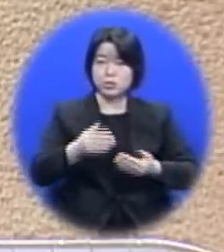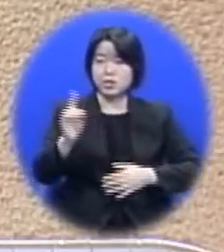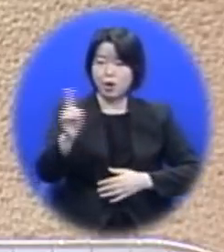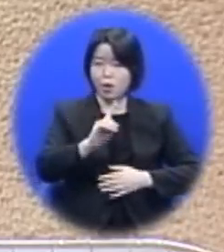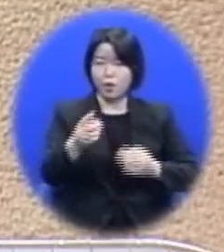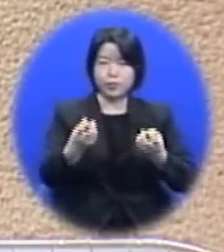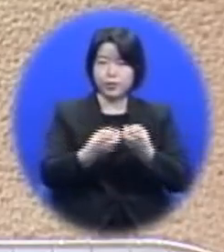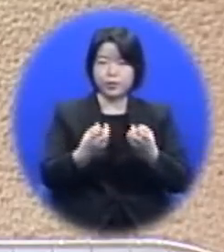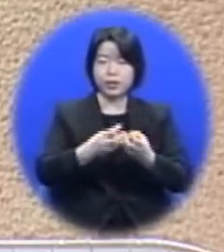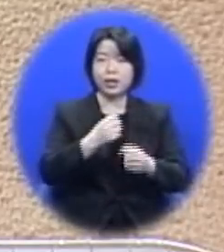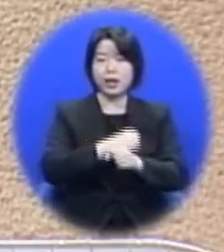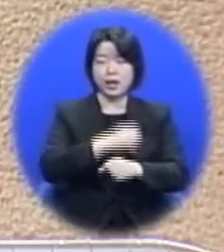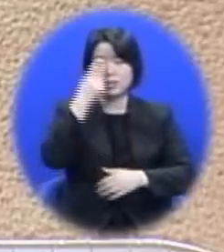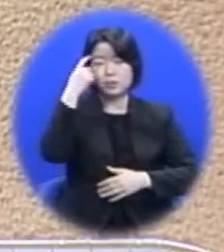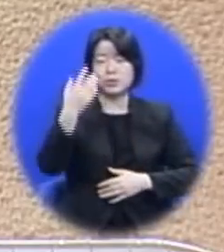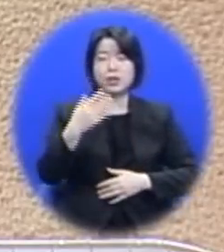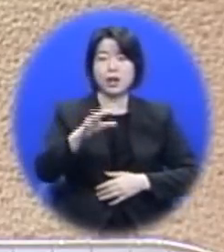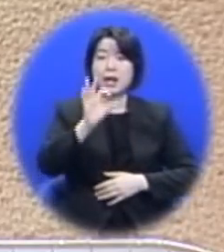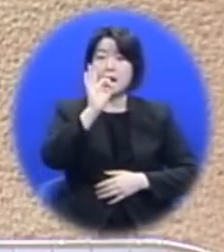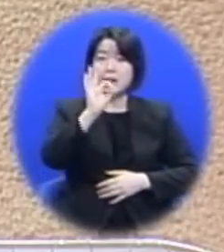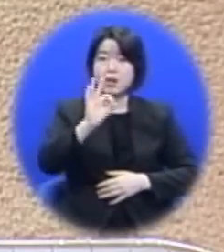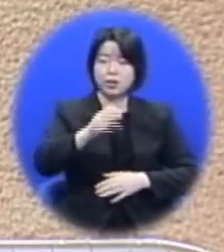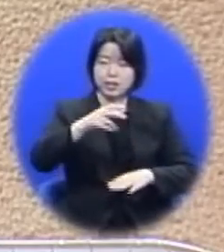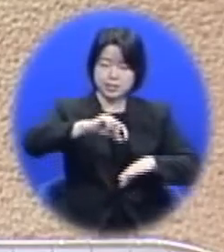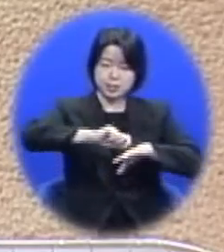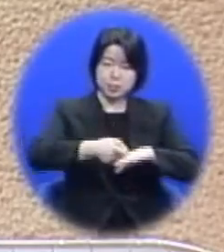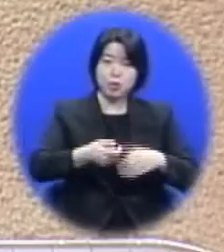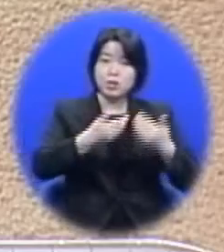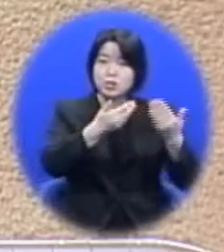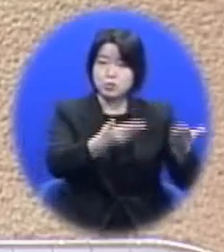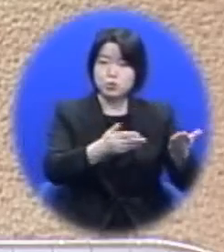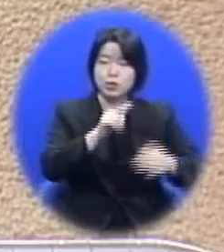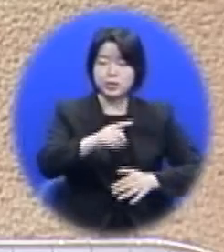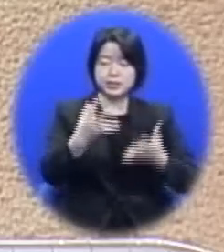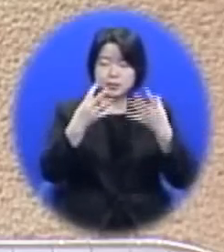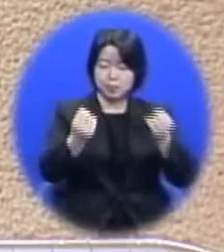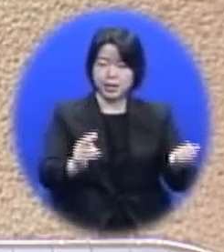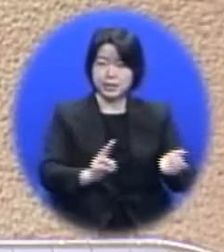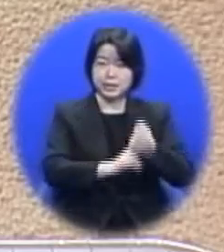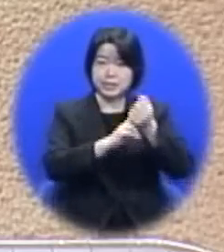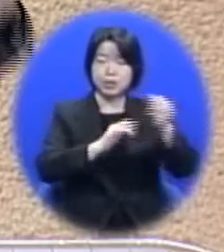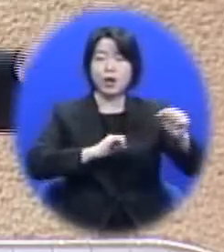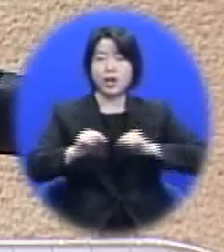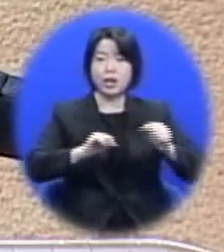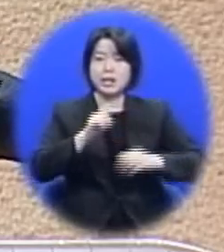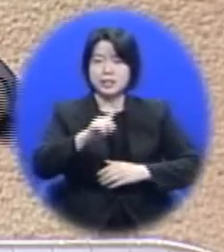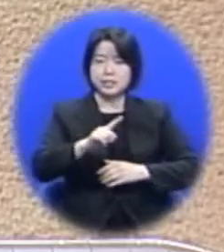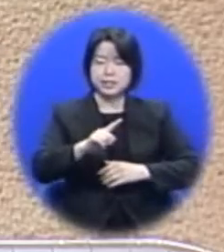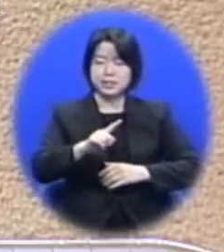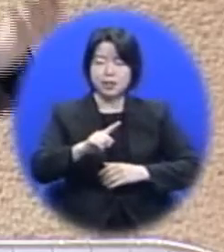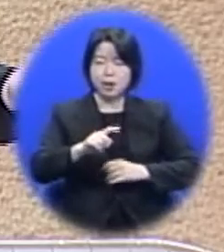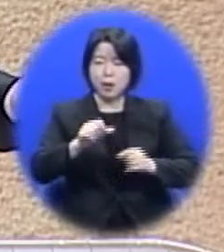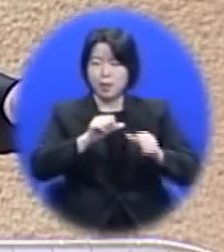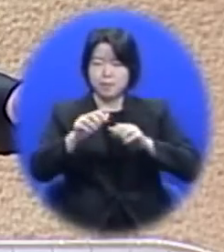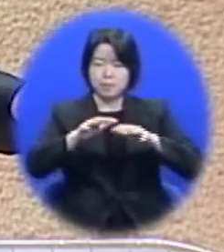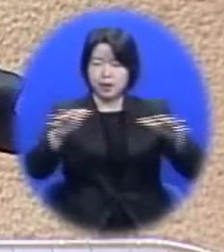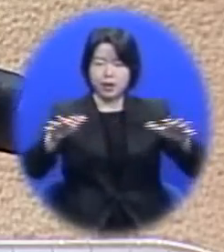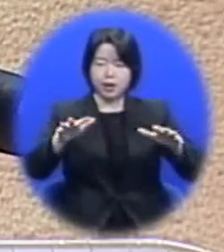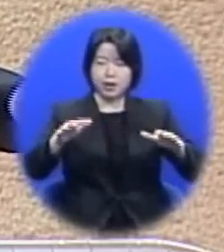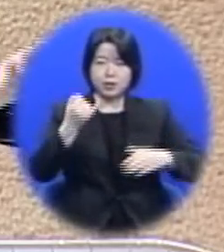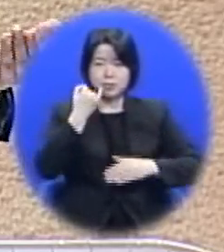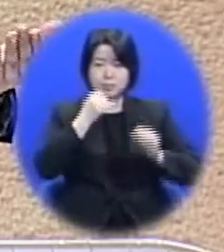하셨습니까? 열 가지 재앙까지 내리시면서 그 많은 기적을 행하시면서 그 요란하게 홍해를